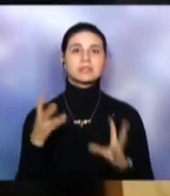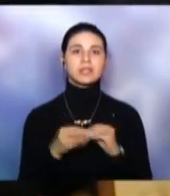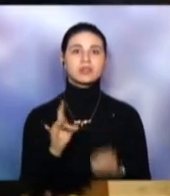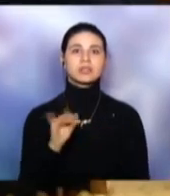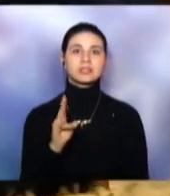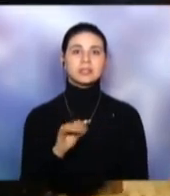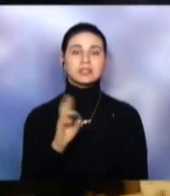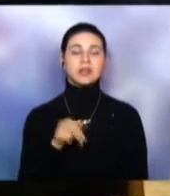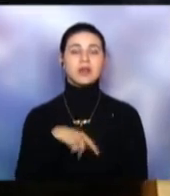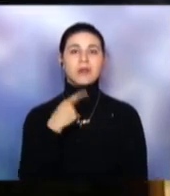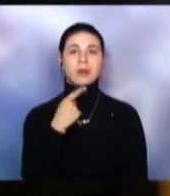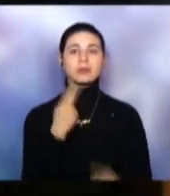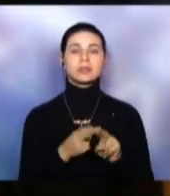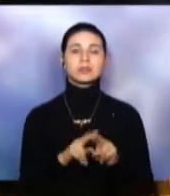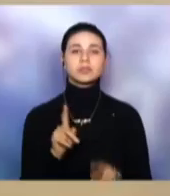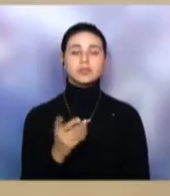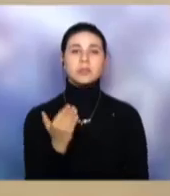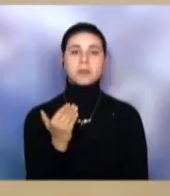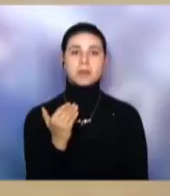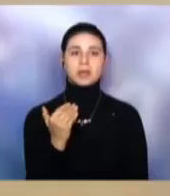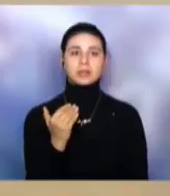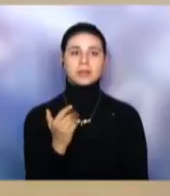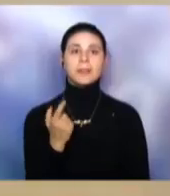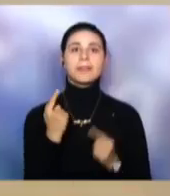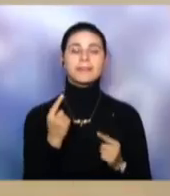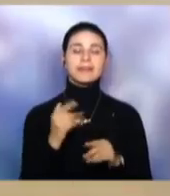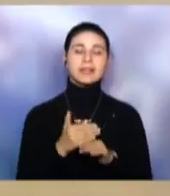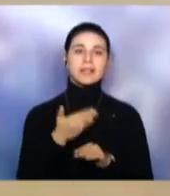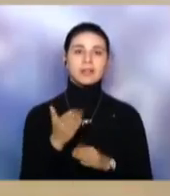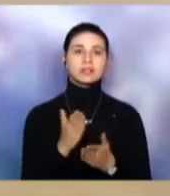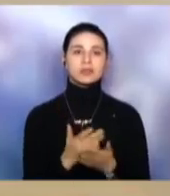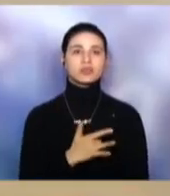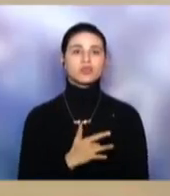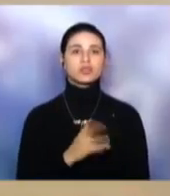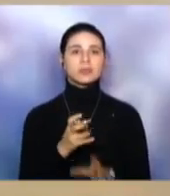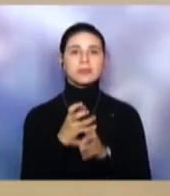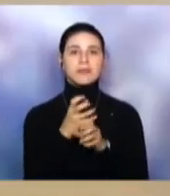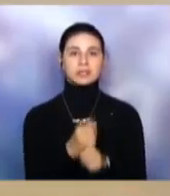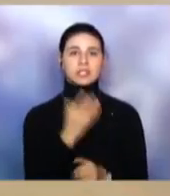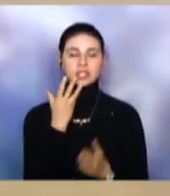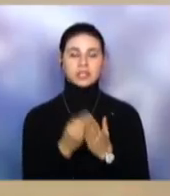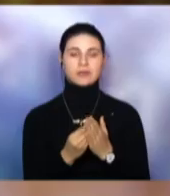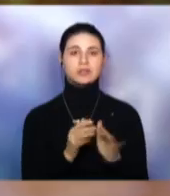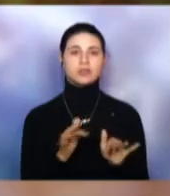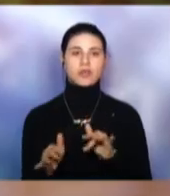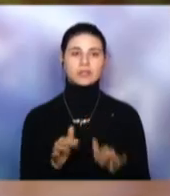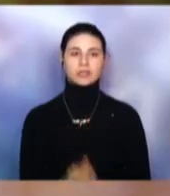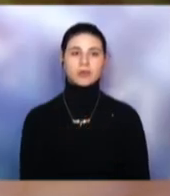რისკებს და ხაზს უსვამთ იმას, რომ მათ დიდი ღვაწლი აქვს გულ-სისხლძარღვთა დაავადებების პრევენციაში თავიანთი მოღვაწეობით.